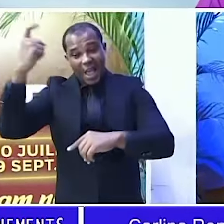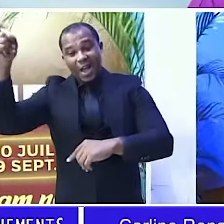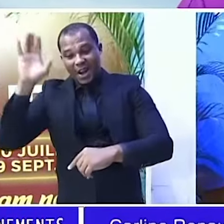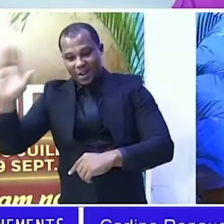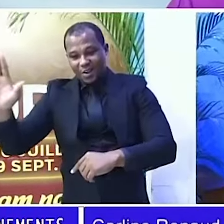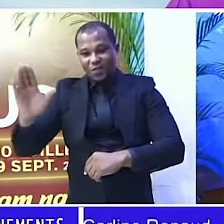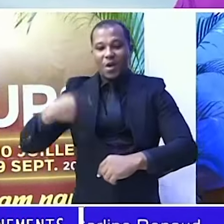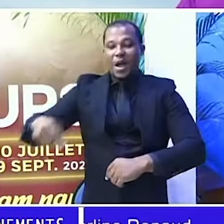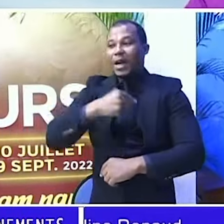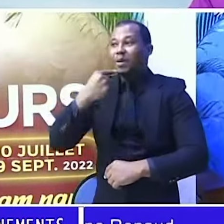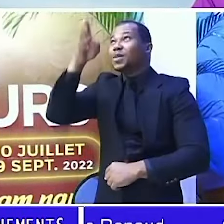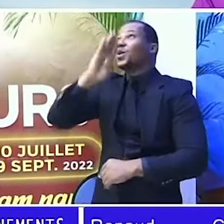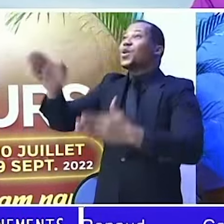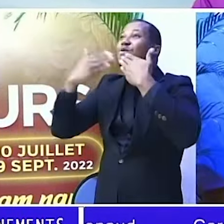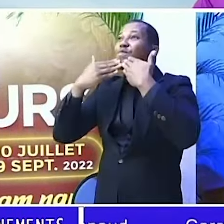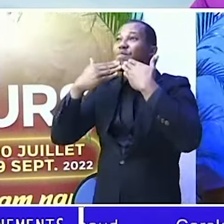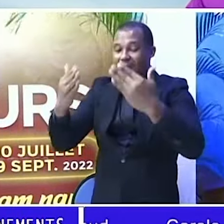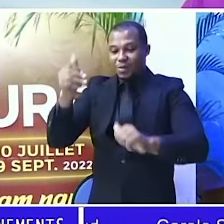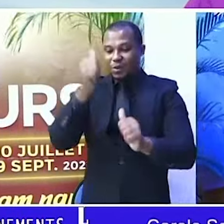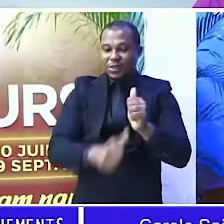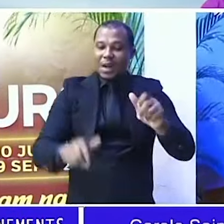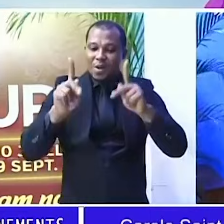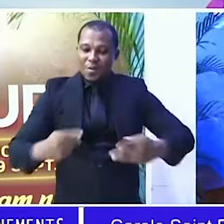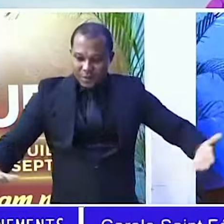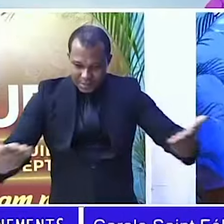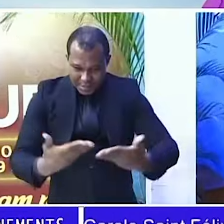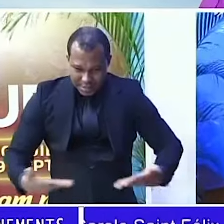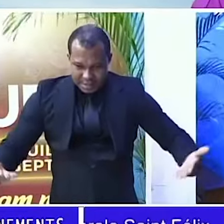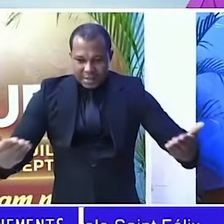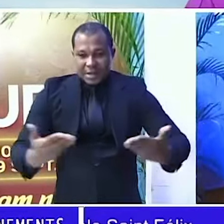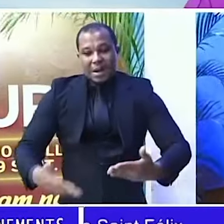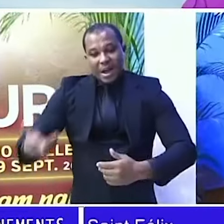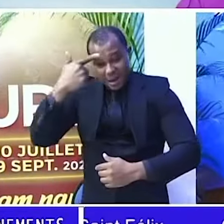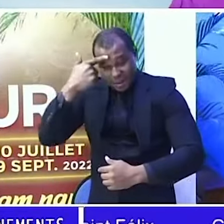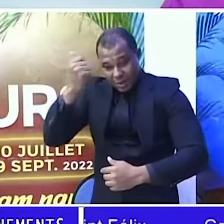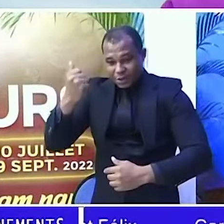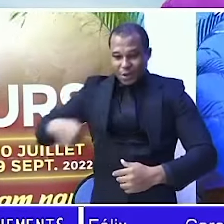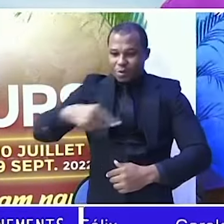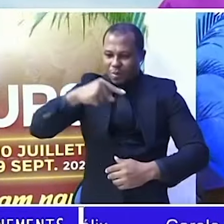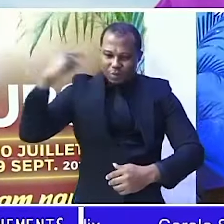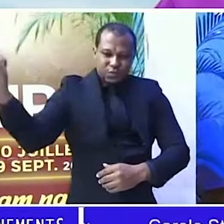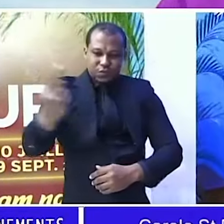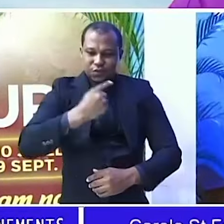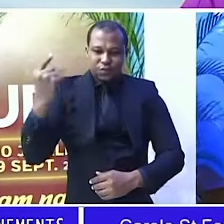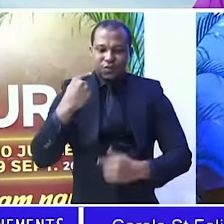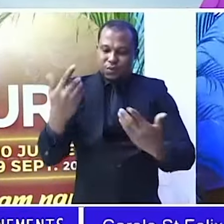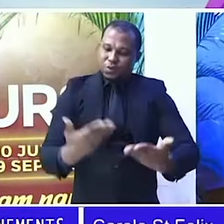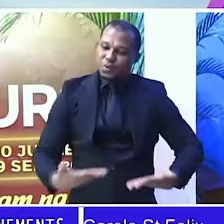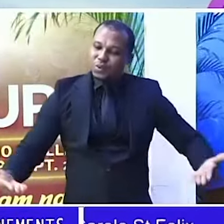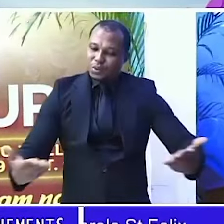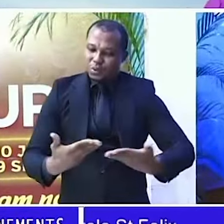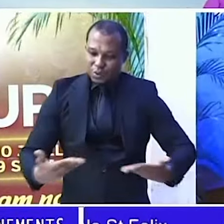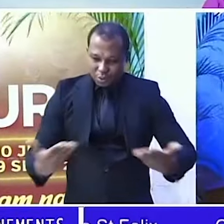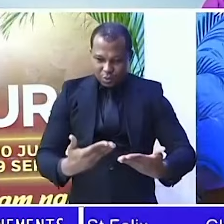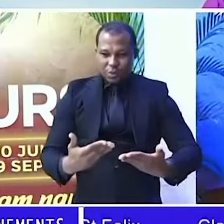même. N'a pas dit bon Dieu merci pour nous chaque qui là. Parce que nous l'a toujours. Et c'est ça,